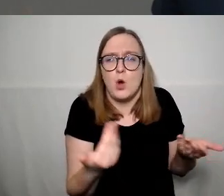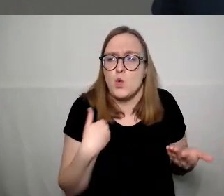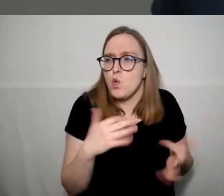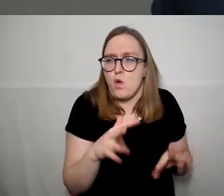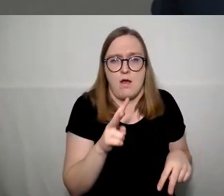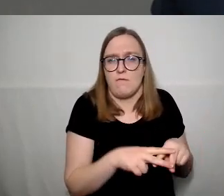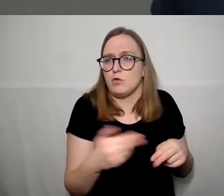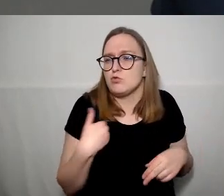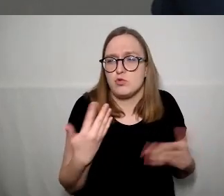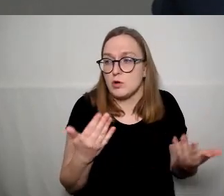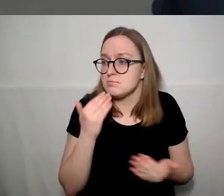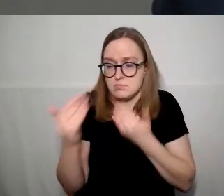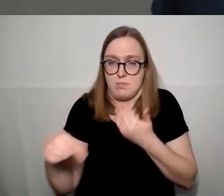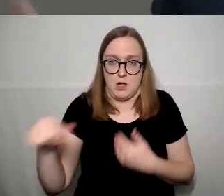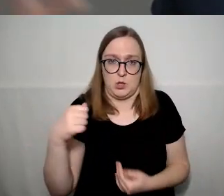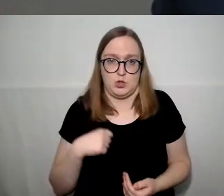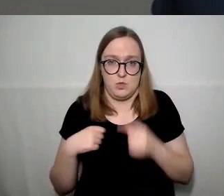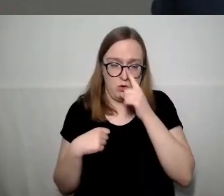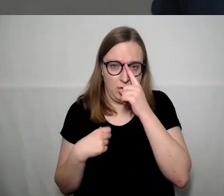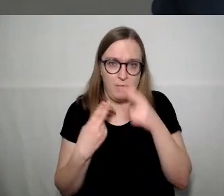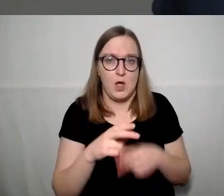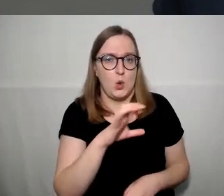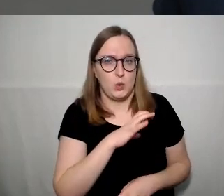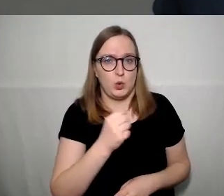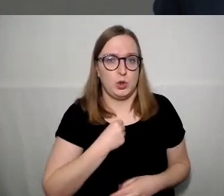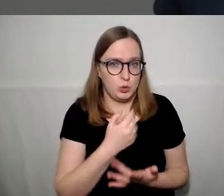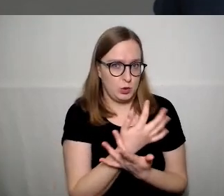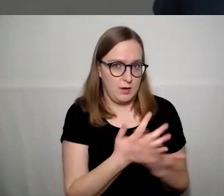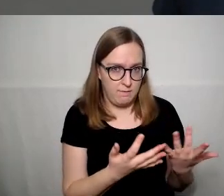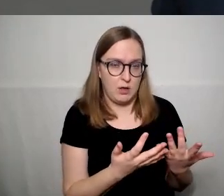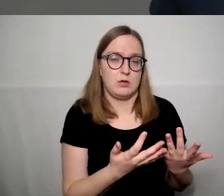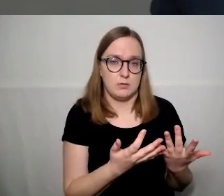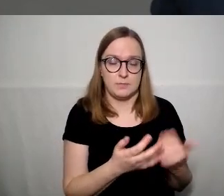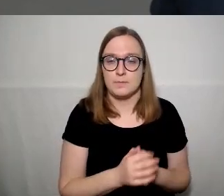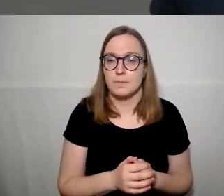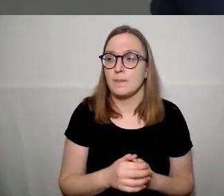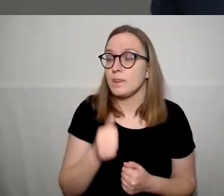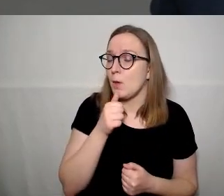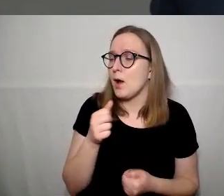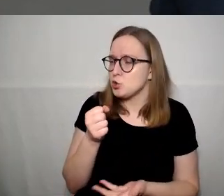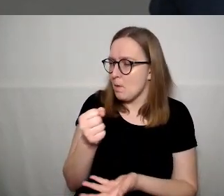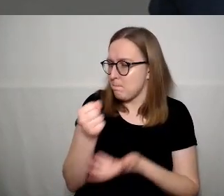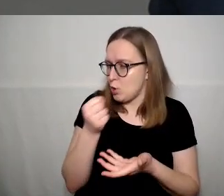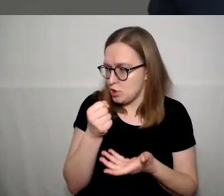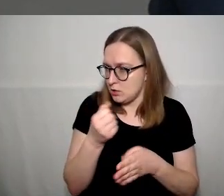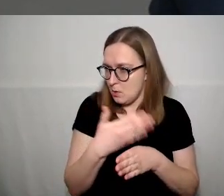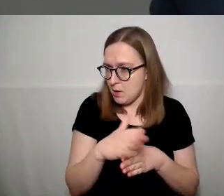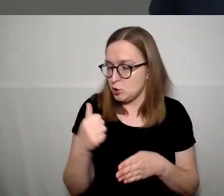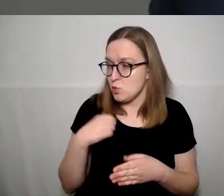ko tikėtis, kaip panaudoti tą turtą būtent tų gyventojų naudai. Biudžeto paskirstimas reiktų atsiklausti, ar